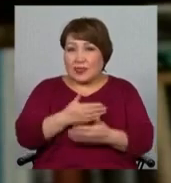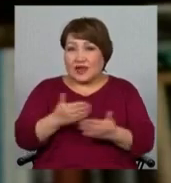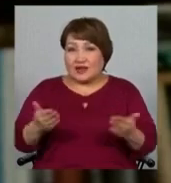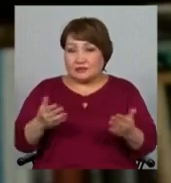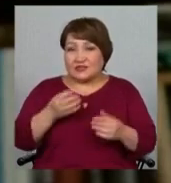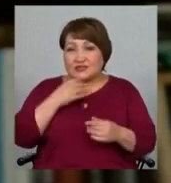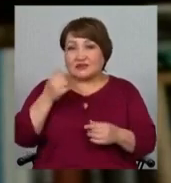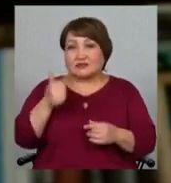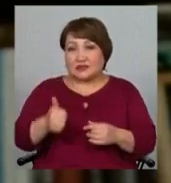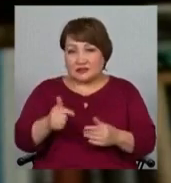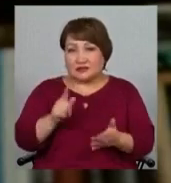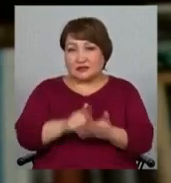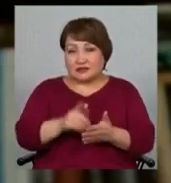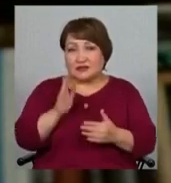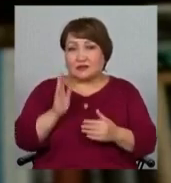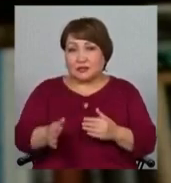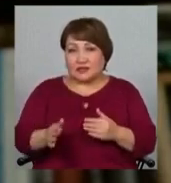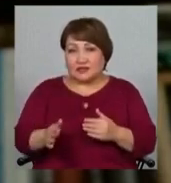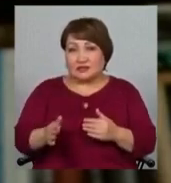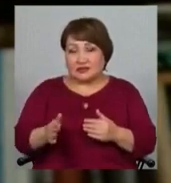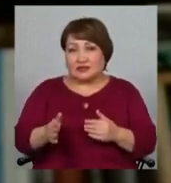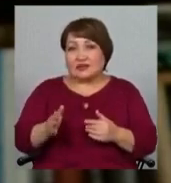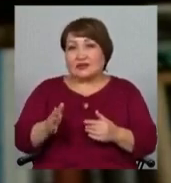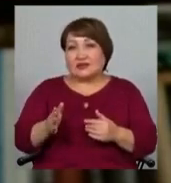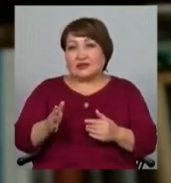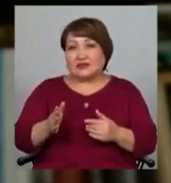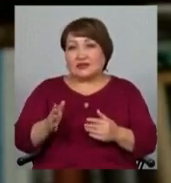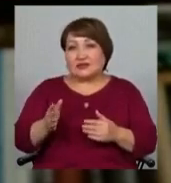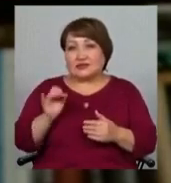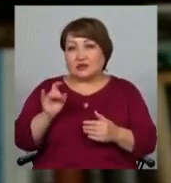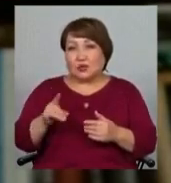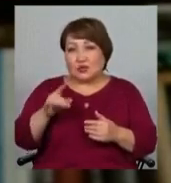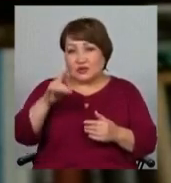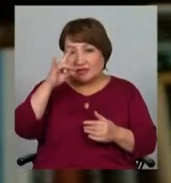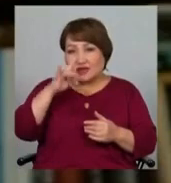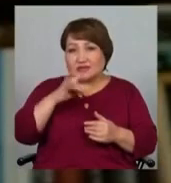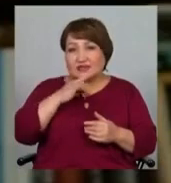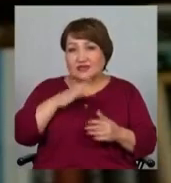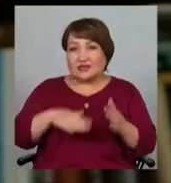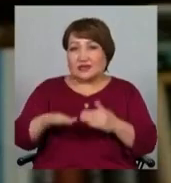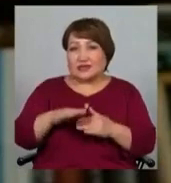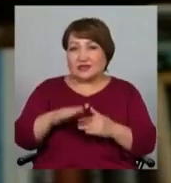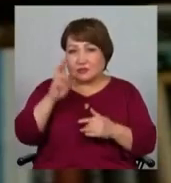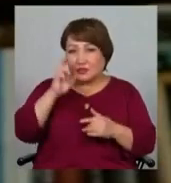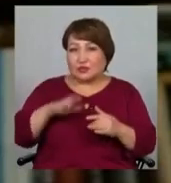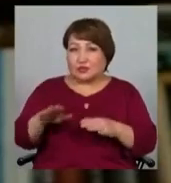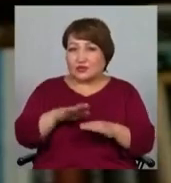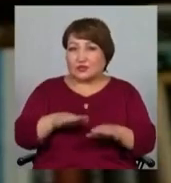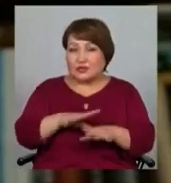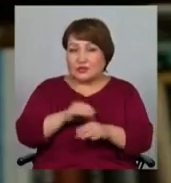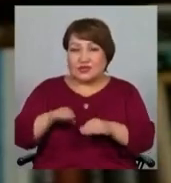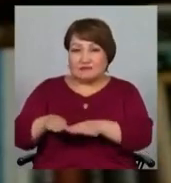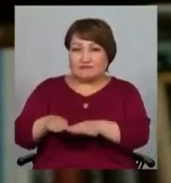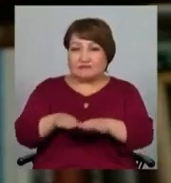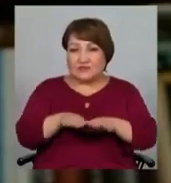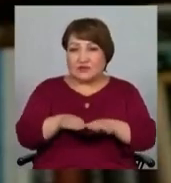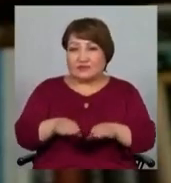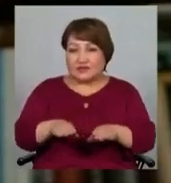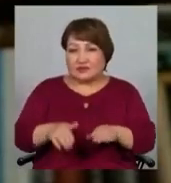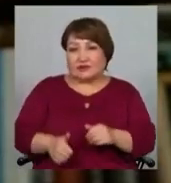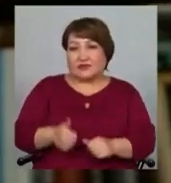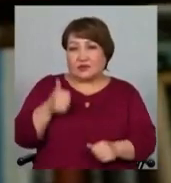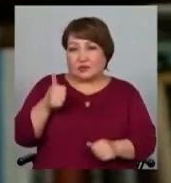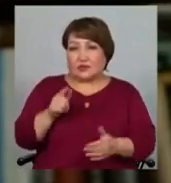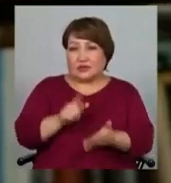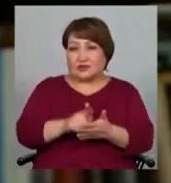болуымыз керек. Біз сол ел ардақтаған, ел күткен деңгейде болуымыз керек деген бұрығым